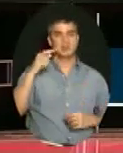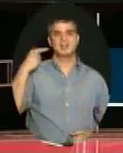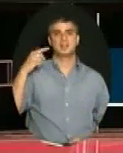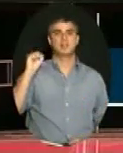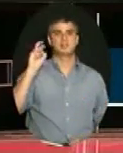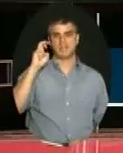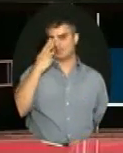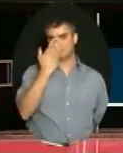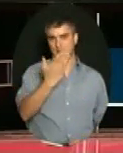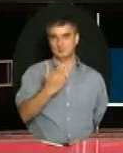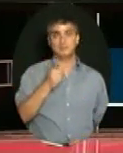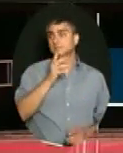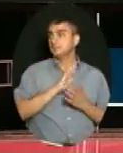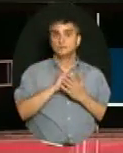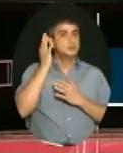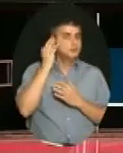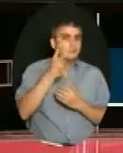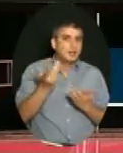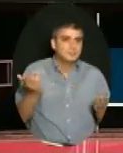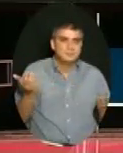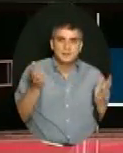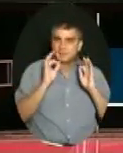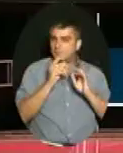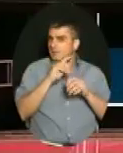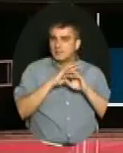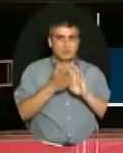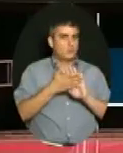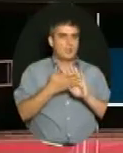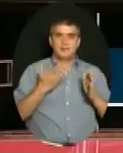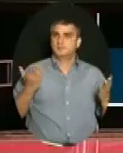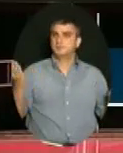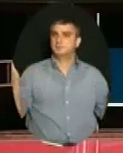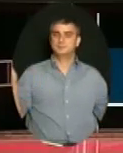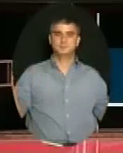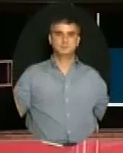סער. תסתכלי. זה פשוט האישה הזאת. כי באמת היא כולה